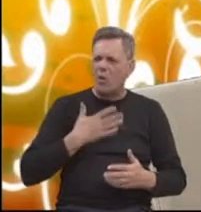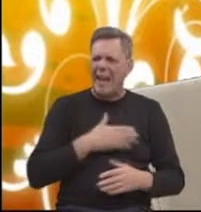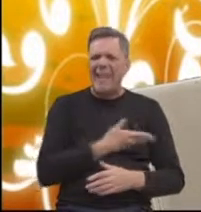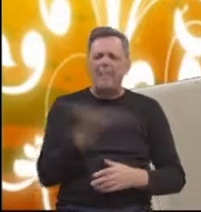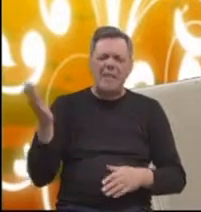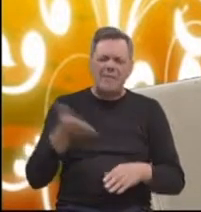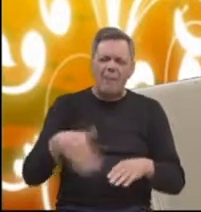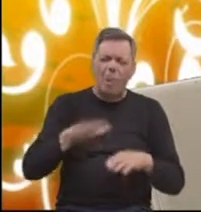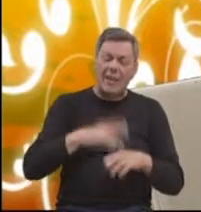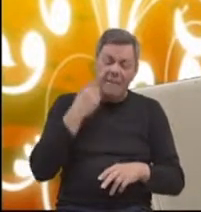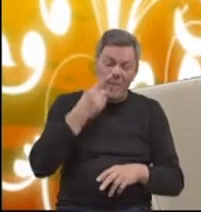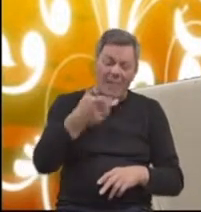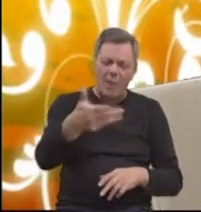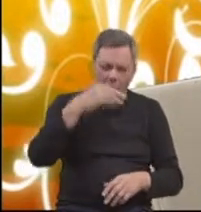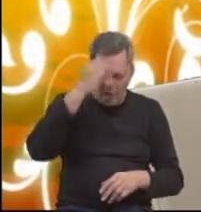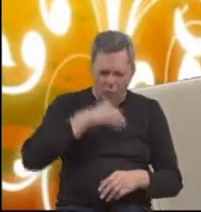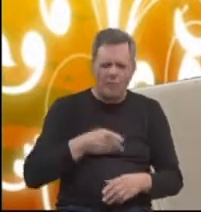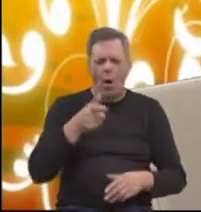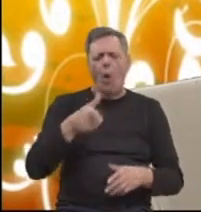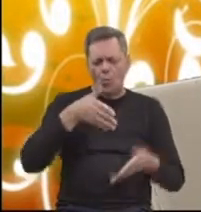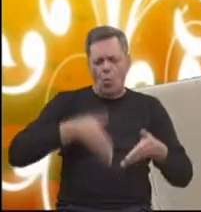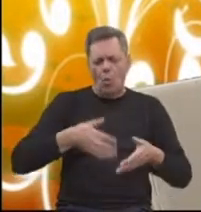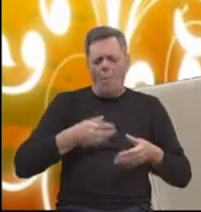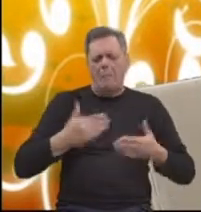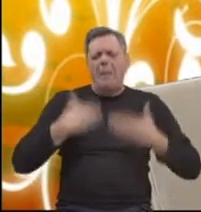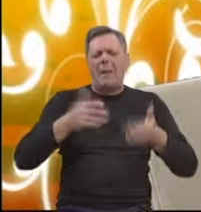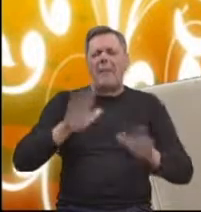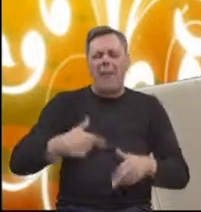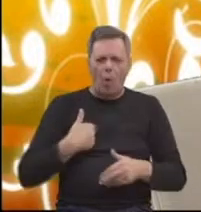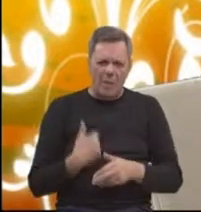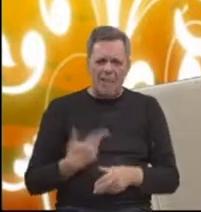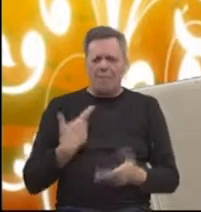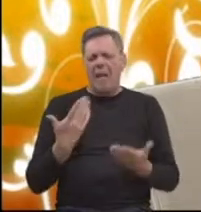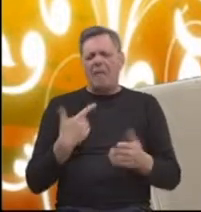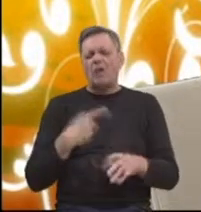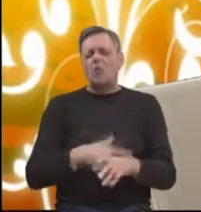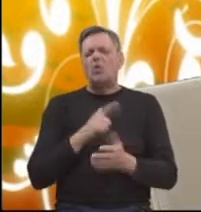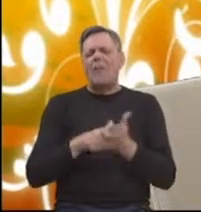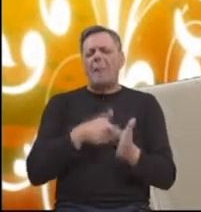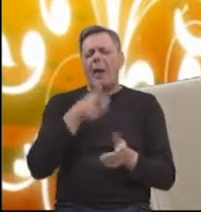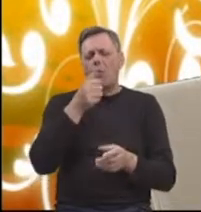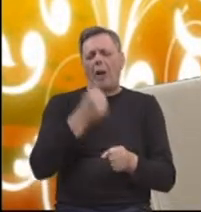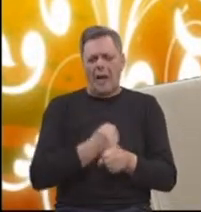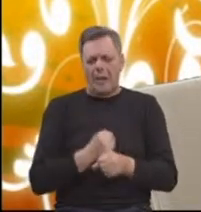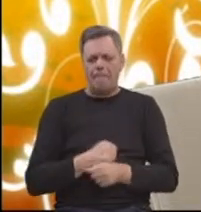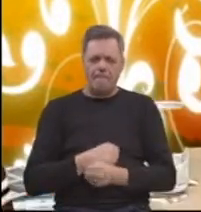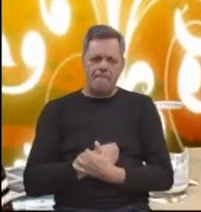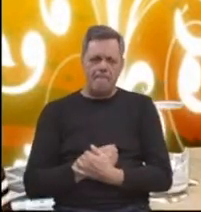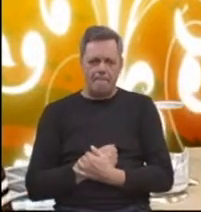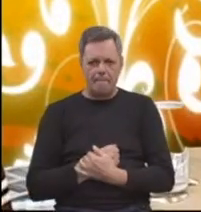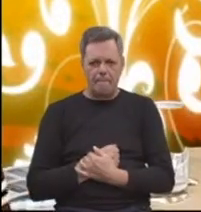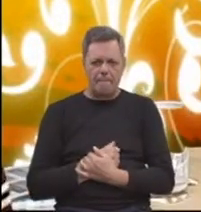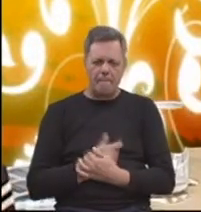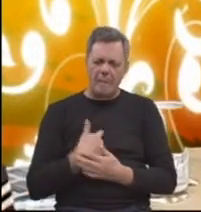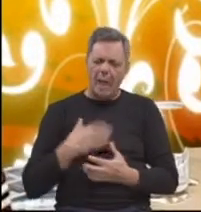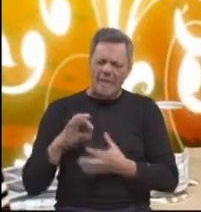pokriti i vidjeti njihova iskustva, ipak su oni u tome napredniji od nas, odnosno već se duže time bave kod nas, je eto to u začecima. Evo, ja bih se samo